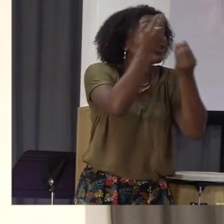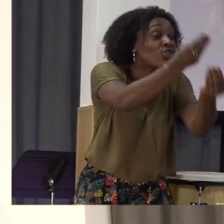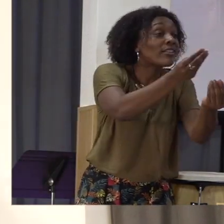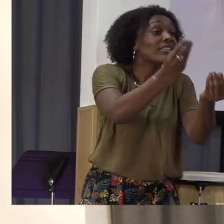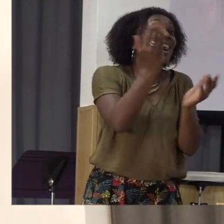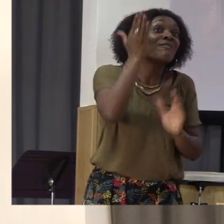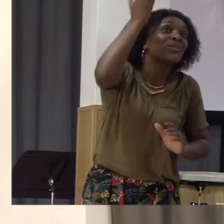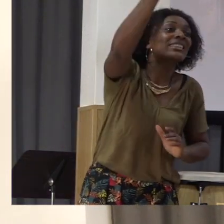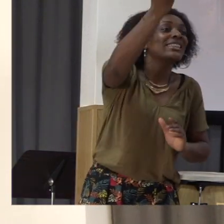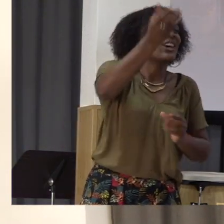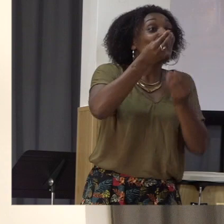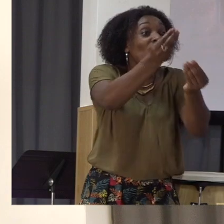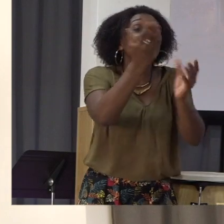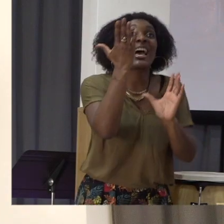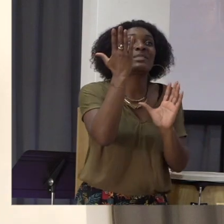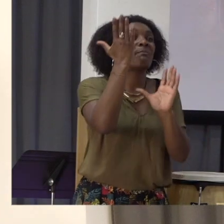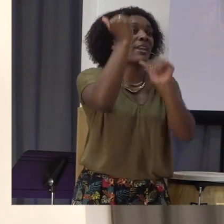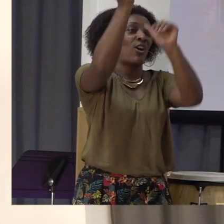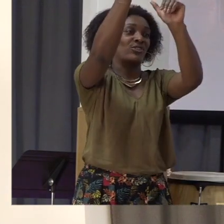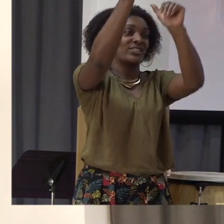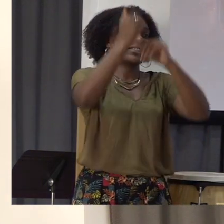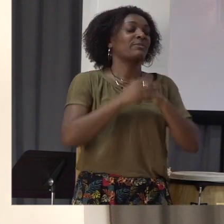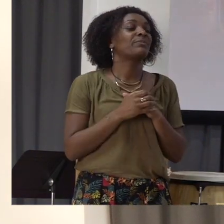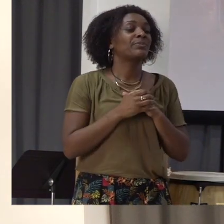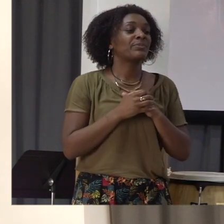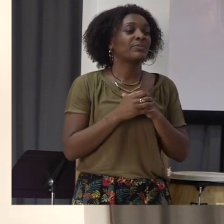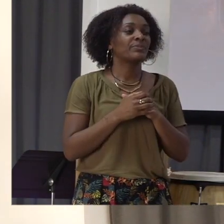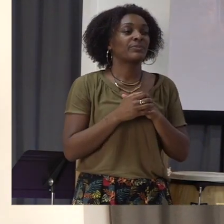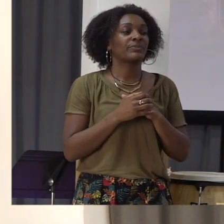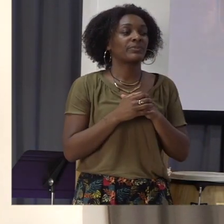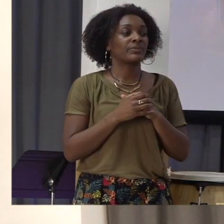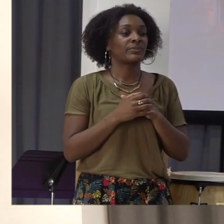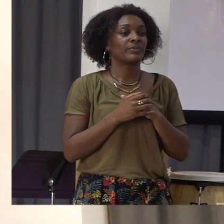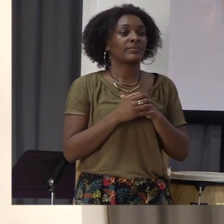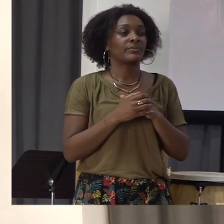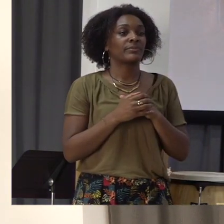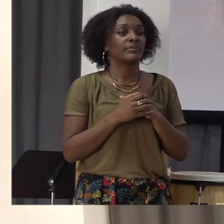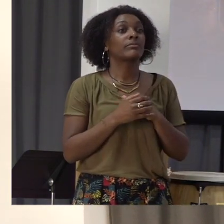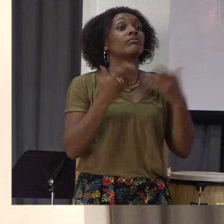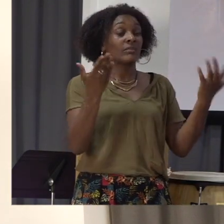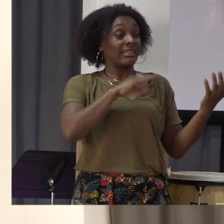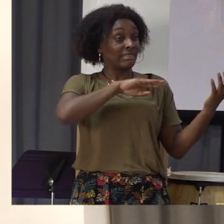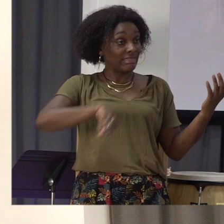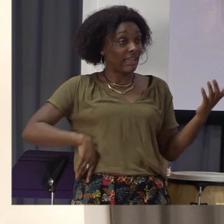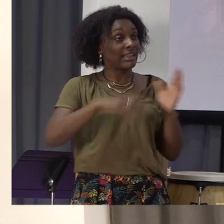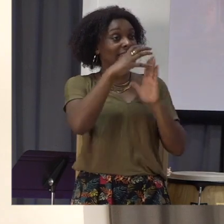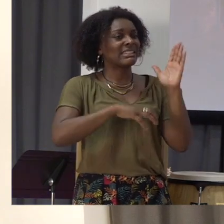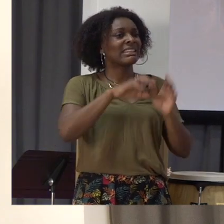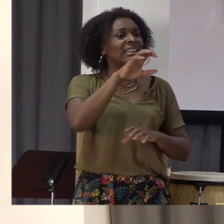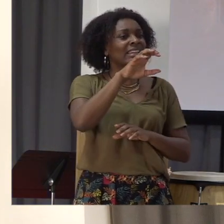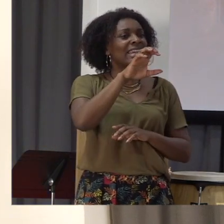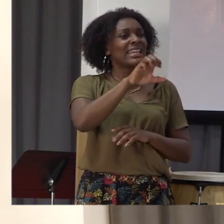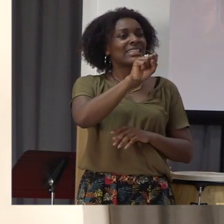un avenir et de l'espérance. Et nous allons terminer par Ésaïe. Vous me dites, mais Ésaïe chapitre 6, mais